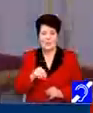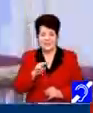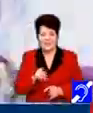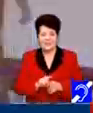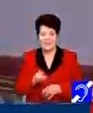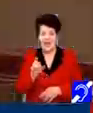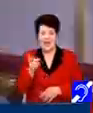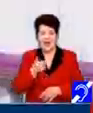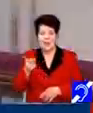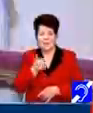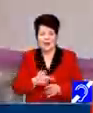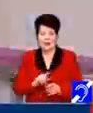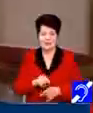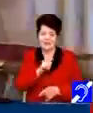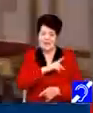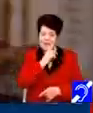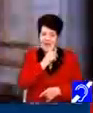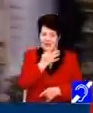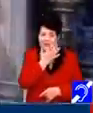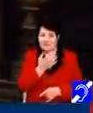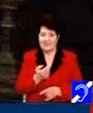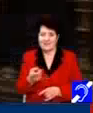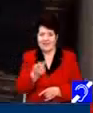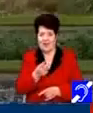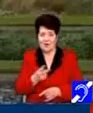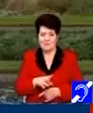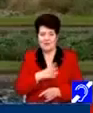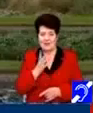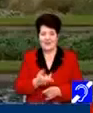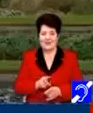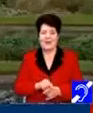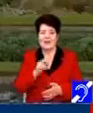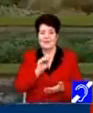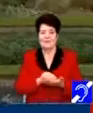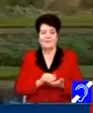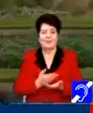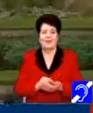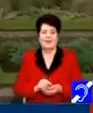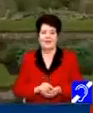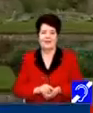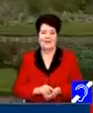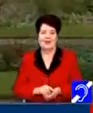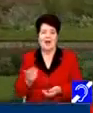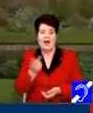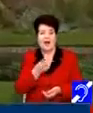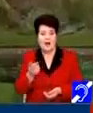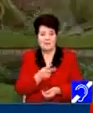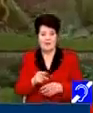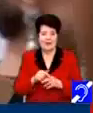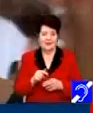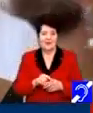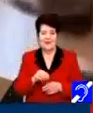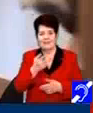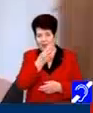rochie albastră, iar Meghan într-o rochie verde închis, ambele ținute fiind superbe și punându-le în evidență siluetele. Ambele inele dăruite